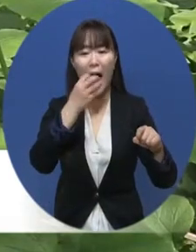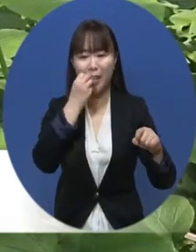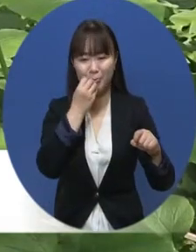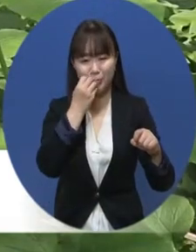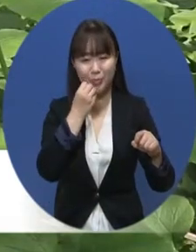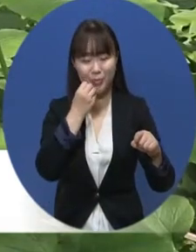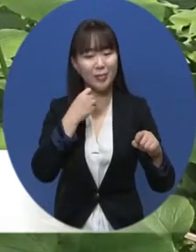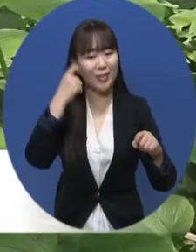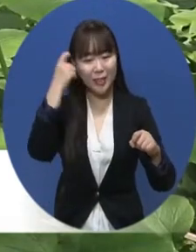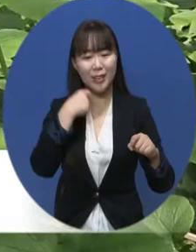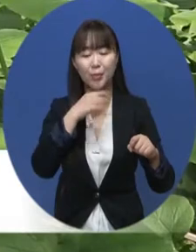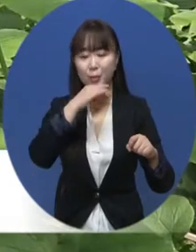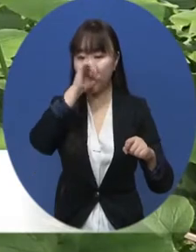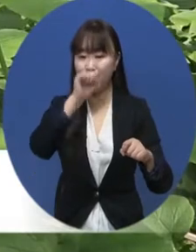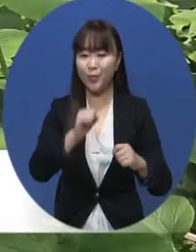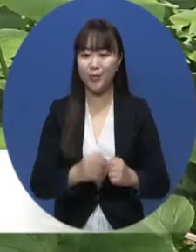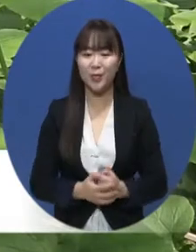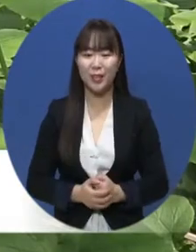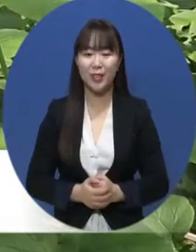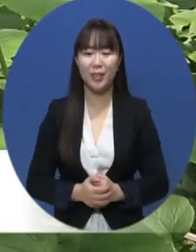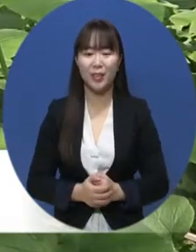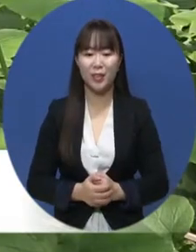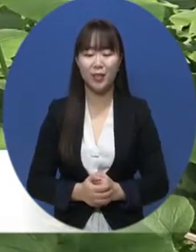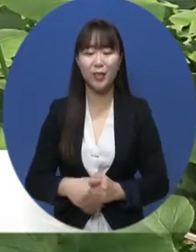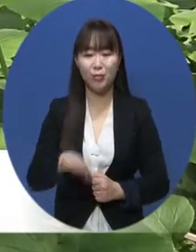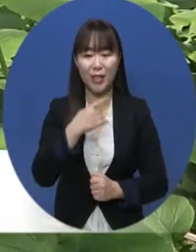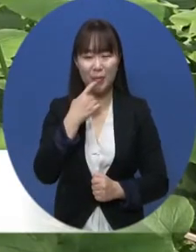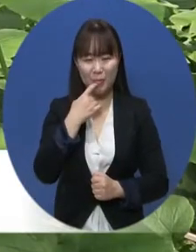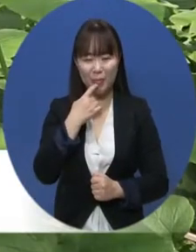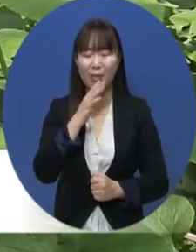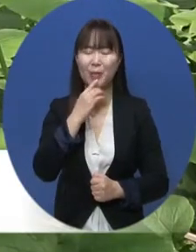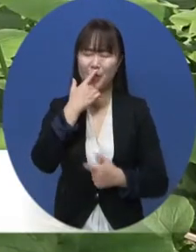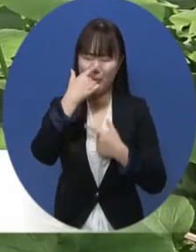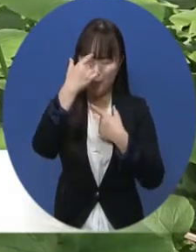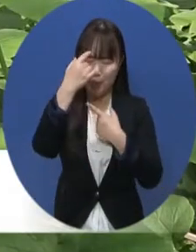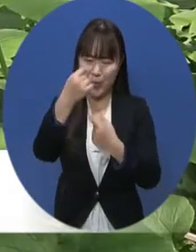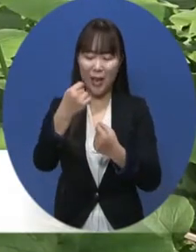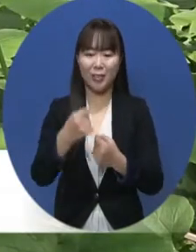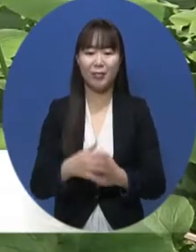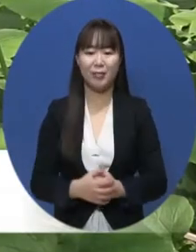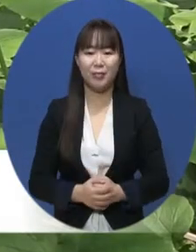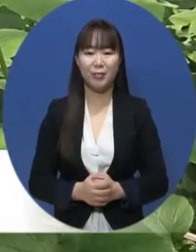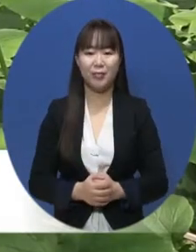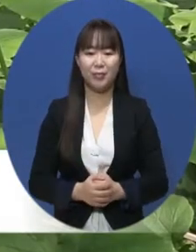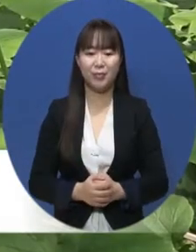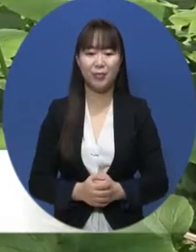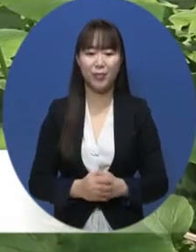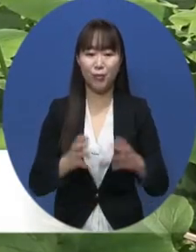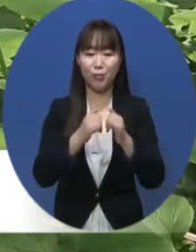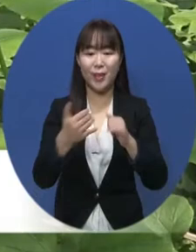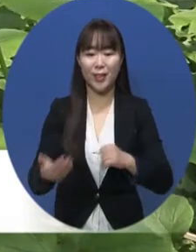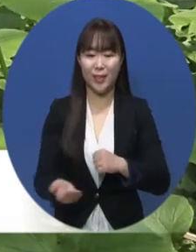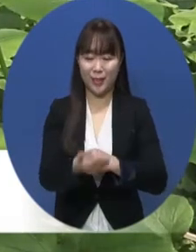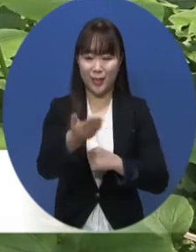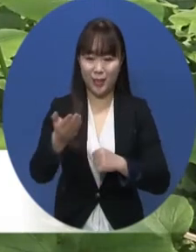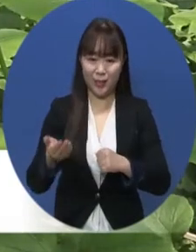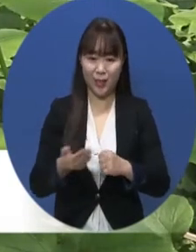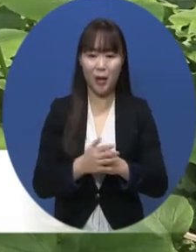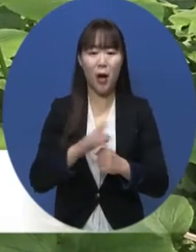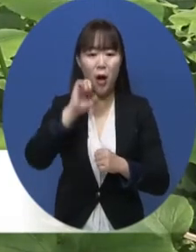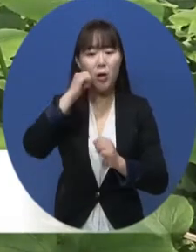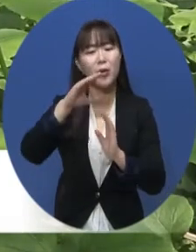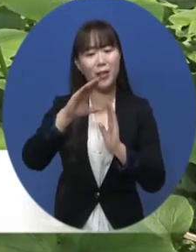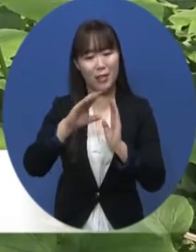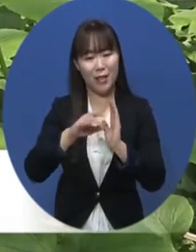뭐라 볼까요 식감이 좋다 그럴까요 이렇게 우리 입맛에 딱 붙습니다 국민 여러분 어려운